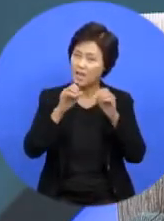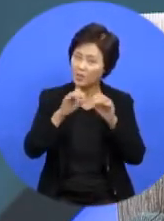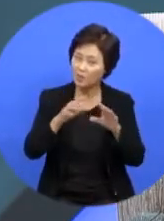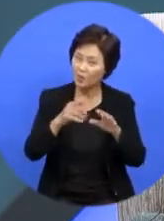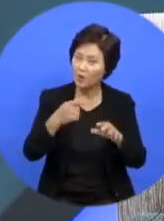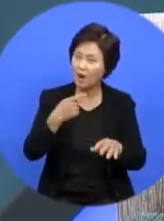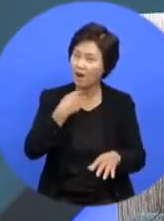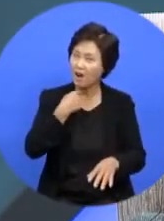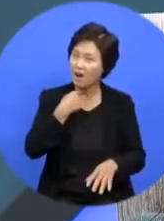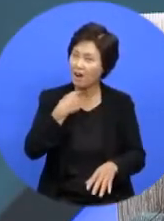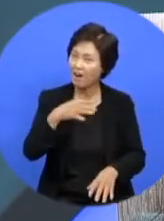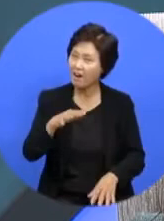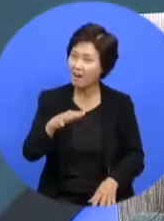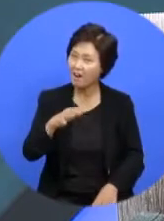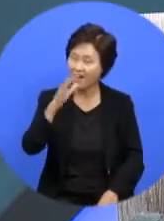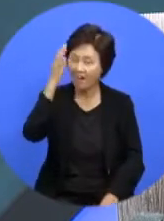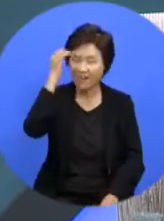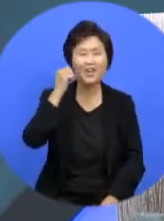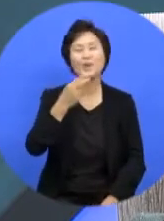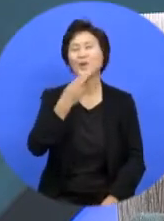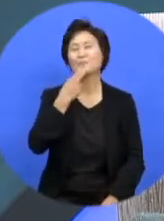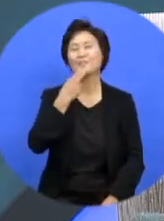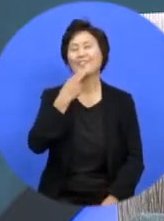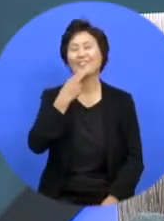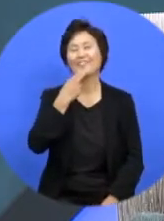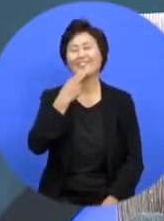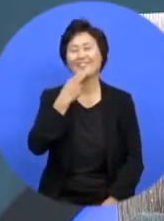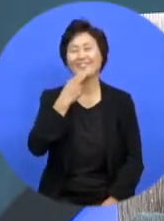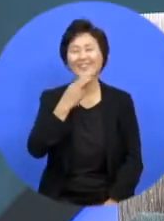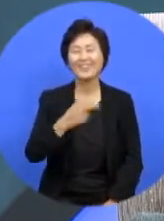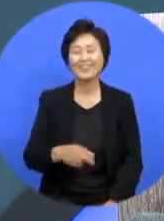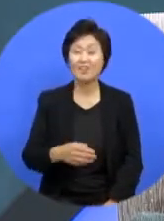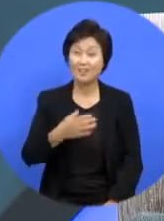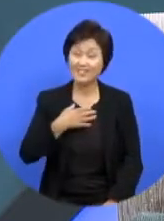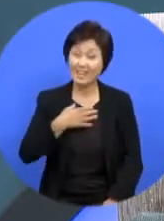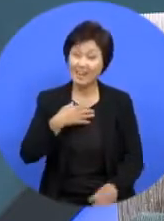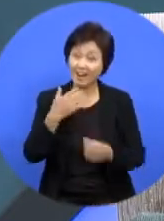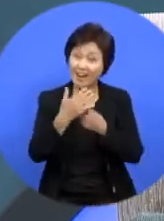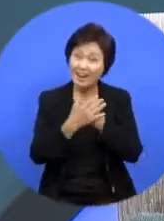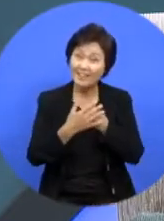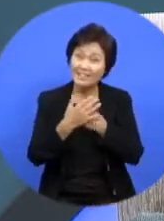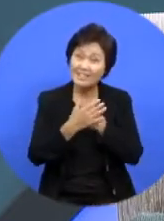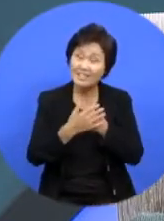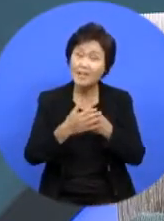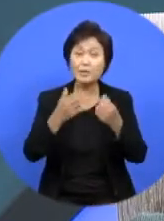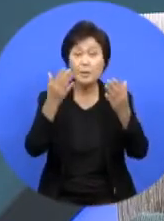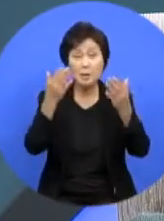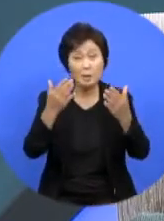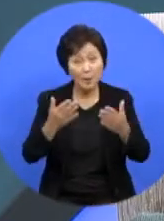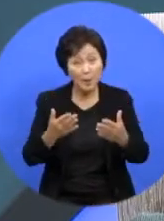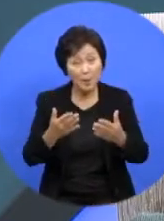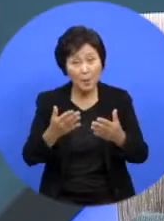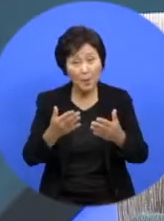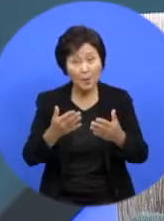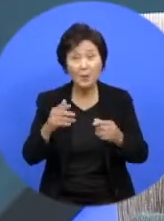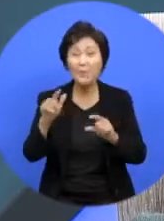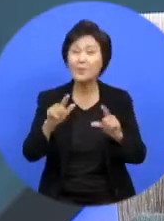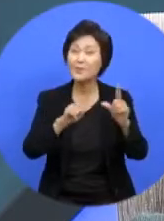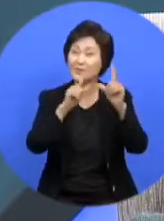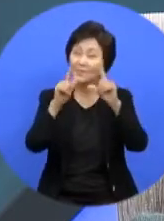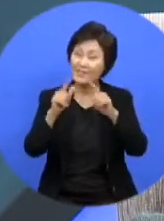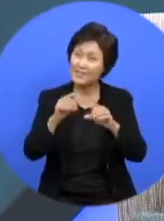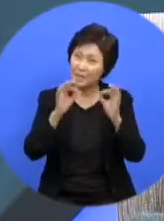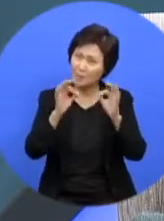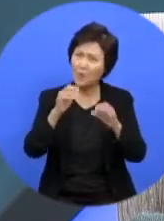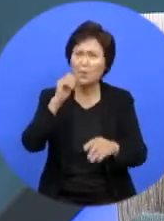번도요? 예, 예. 전혀 그런 기억은 없는데 예. 제가 은혜를 가끔 뭐 살다 보니 이제 세월을 쓰다 보니 어려운